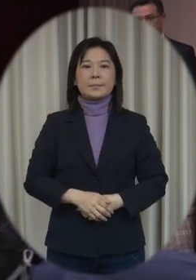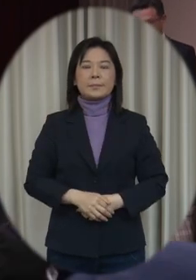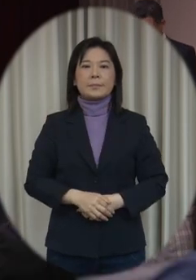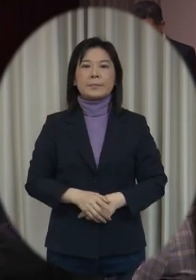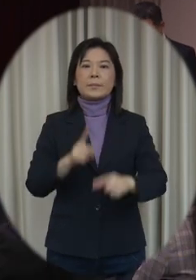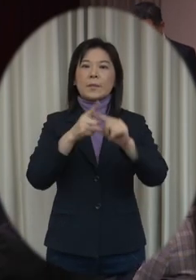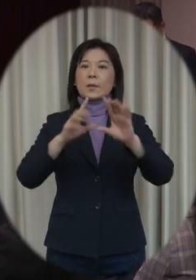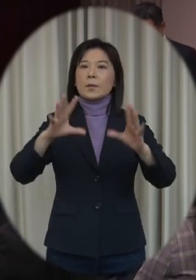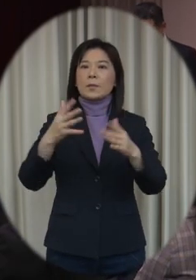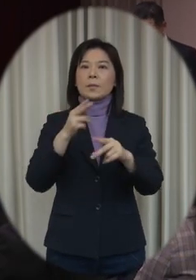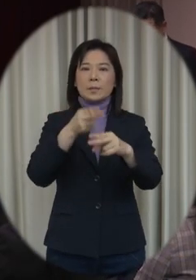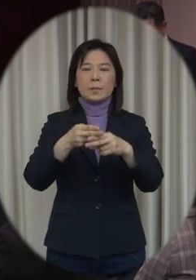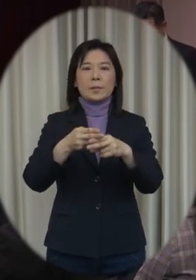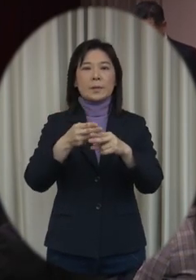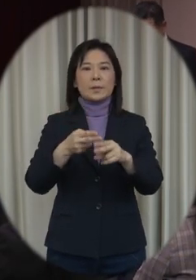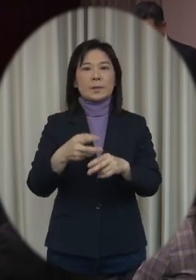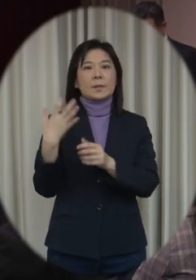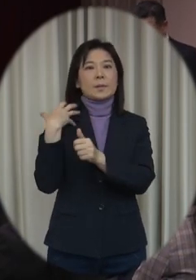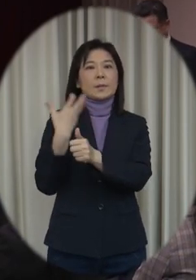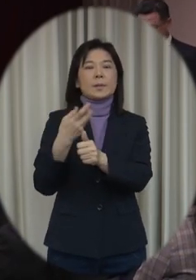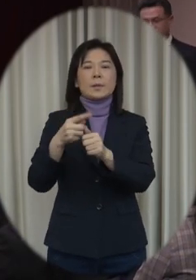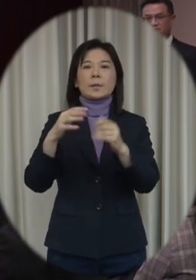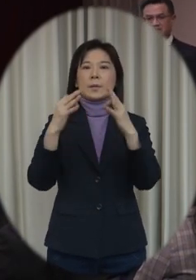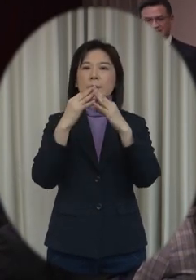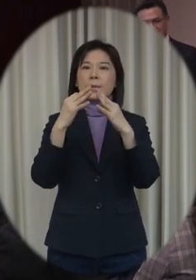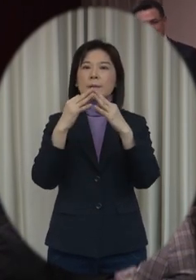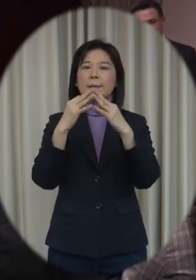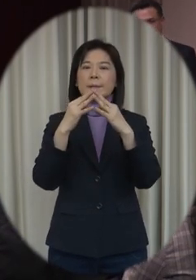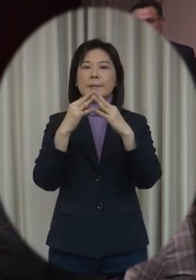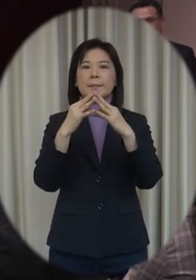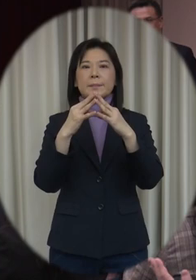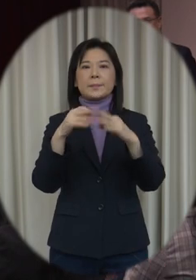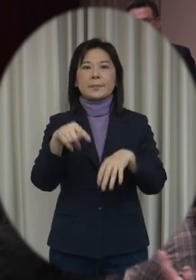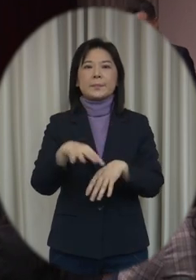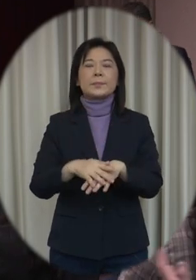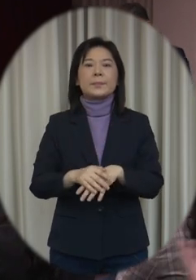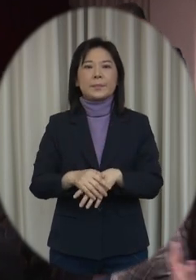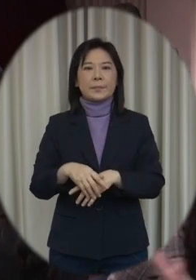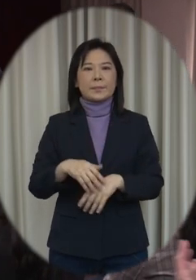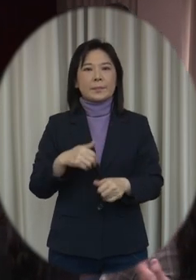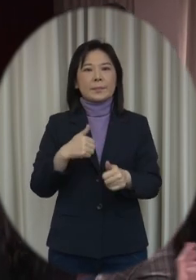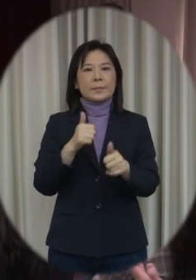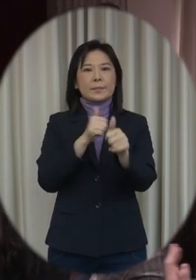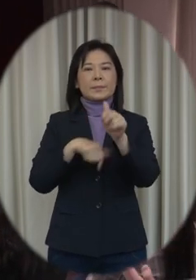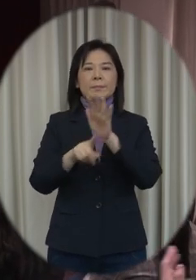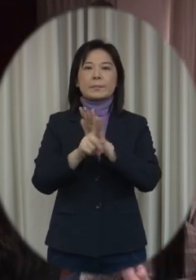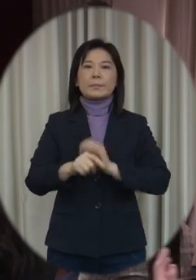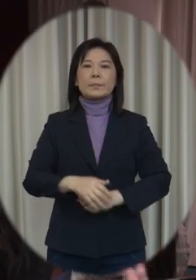中国信托商业银行国际事务最高顾问冯继台大使、